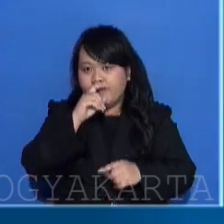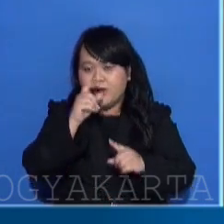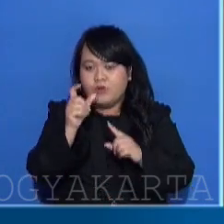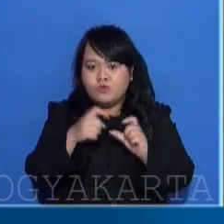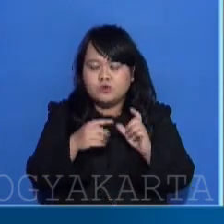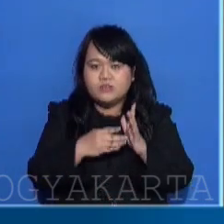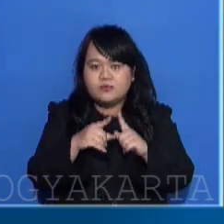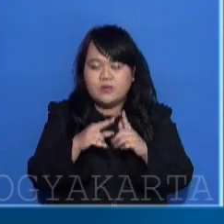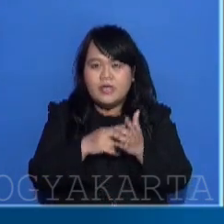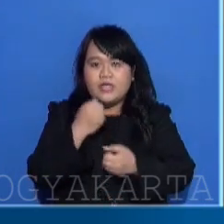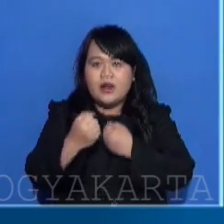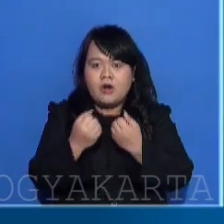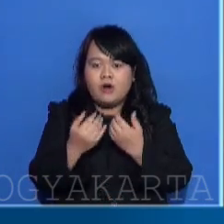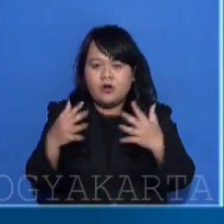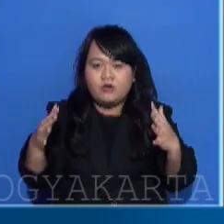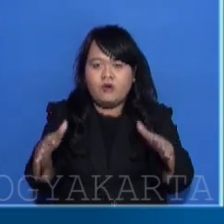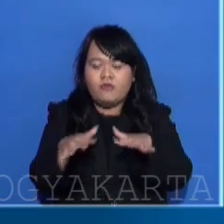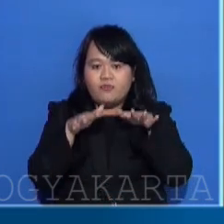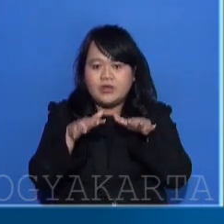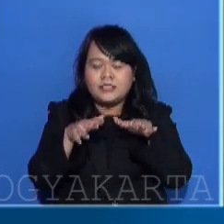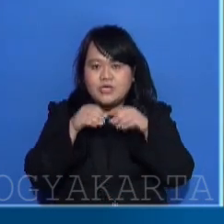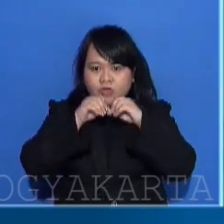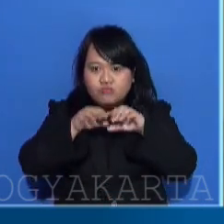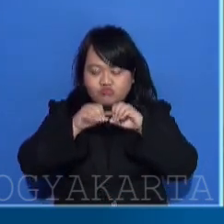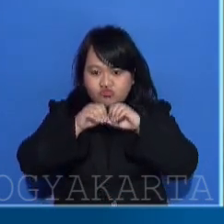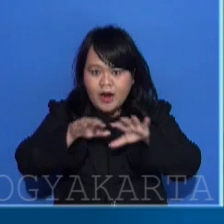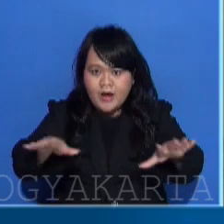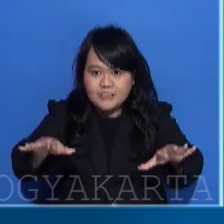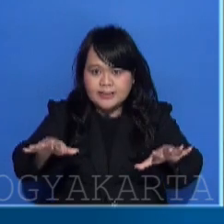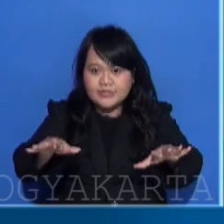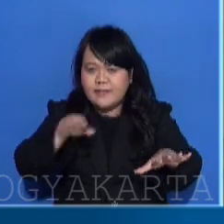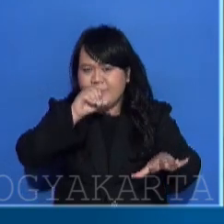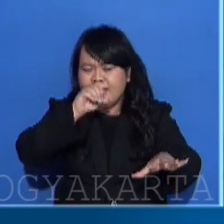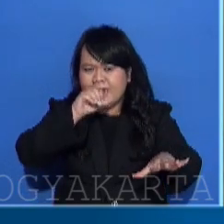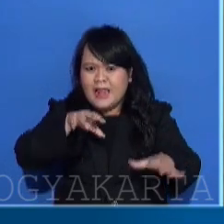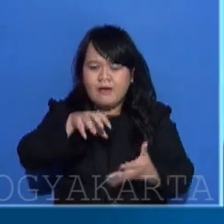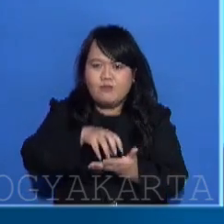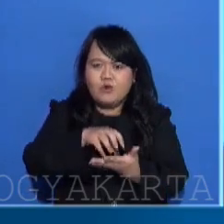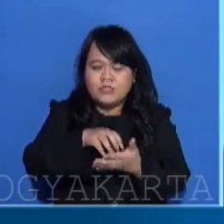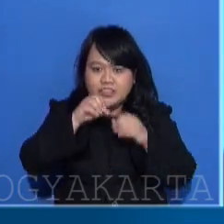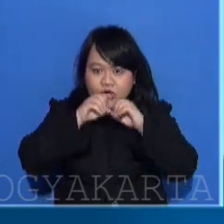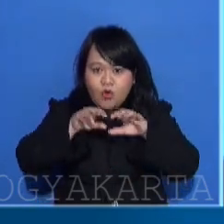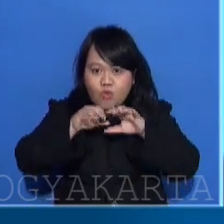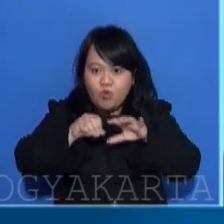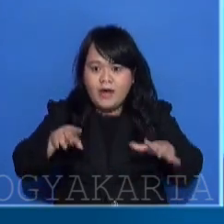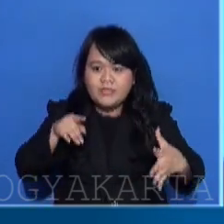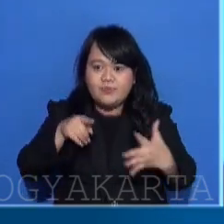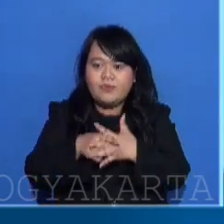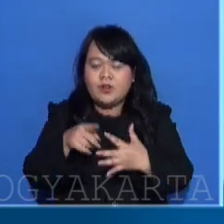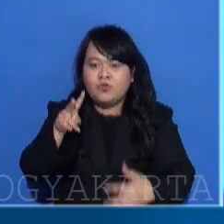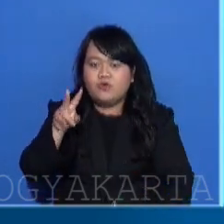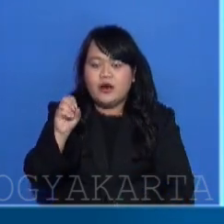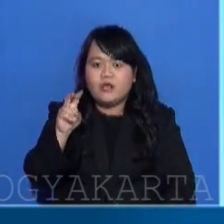di sela-sela kegiatan Konvensi nasional Pranata Humas di Yogyakarta menegaskan posisi Pranata Humas pada pemilu